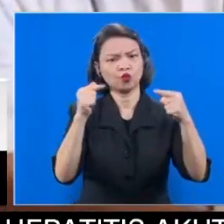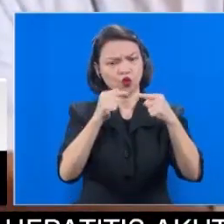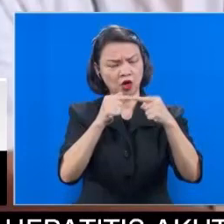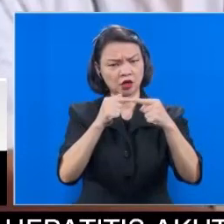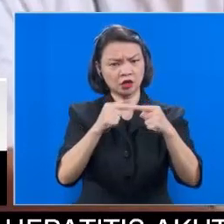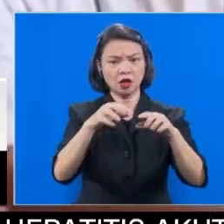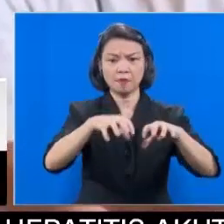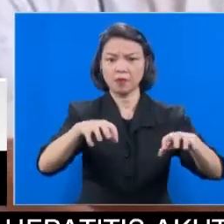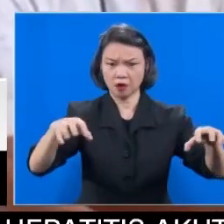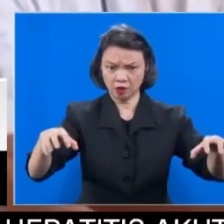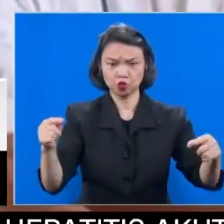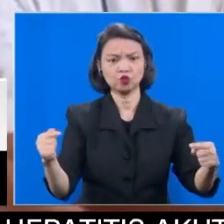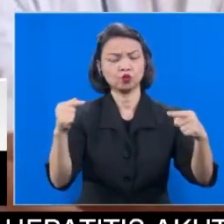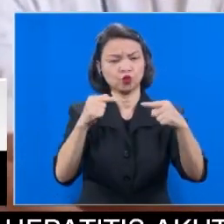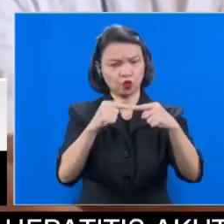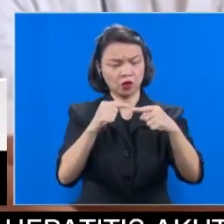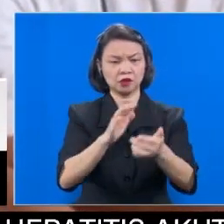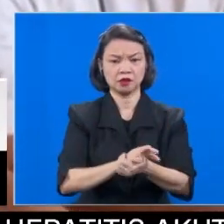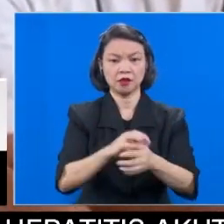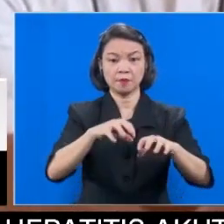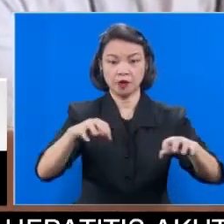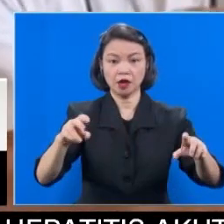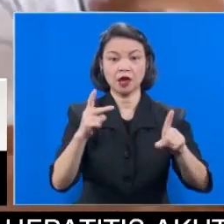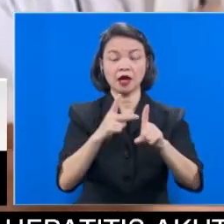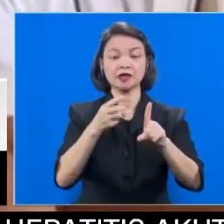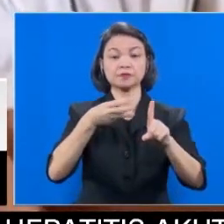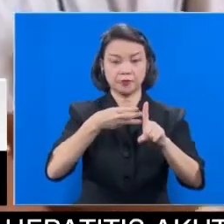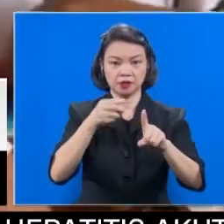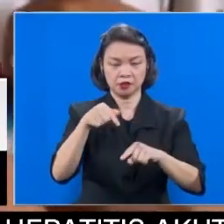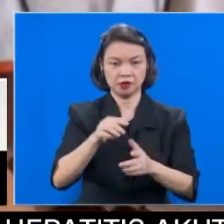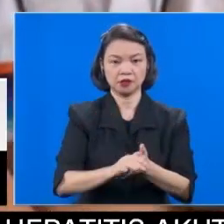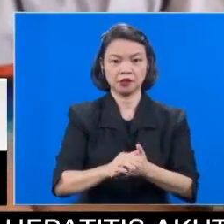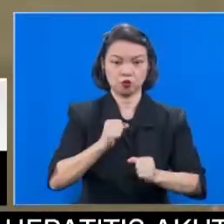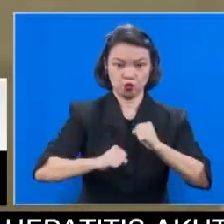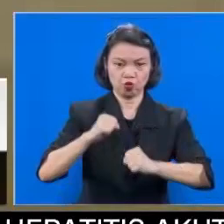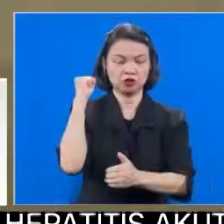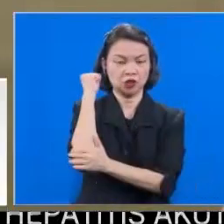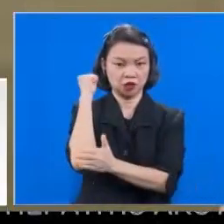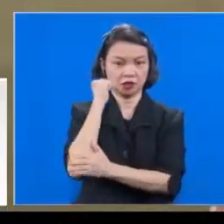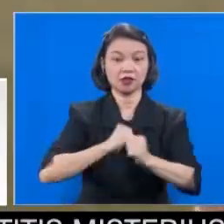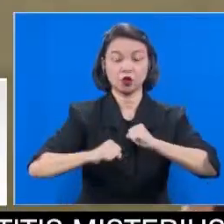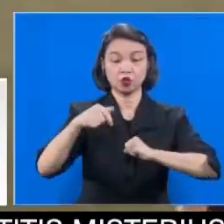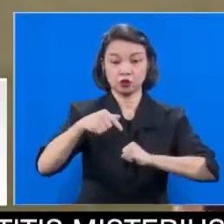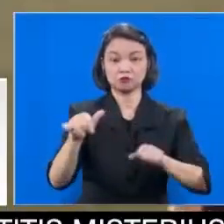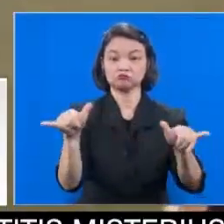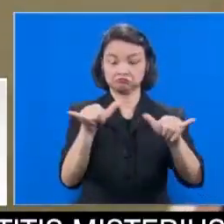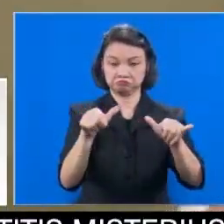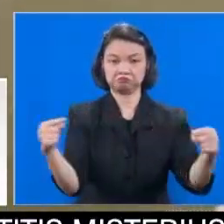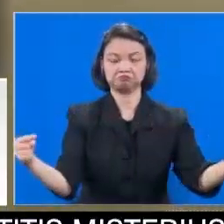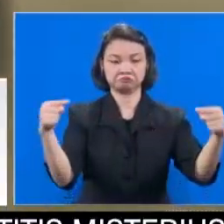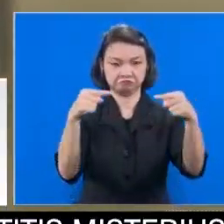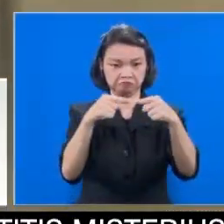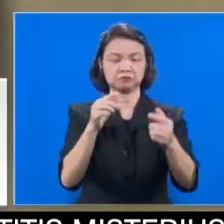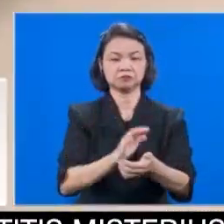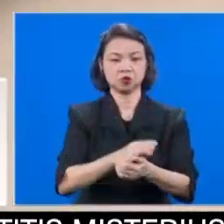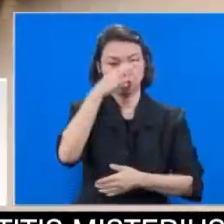barang-barang ini semua murid negaranya KSB dengan tindak pidana yang dilakukan kasus tambang ilegal yang menjerat